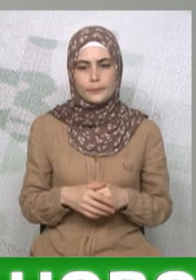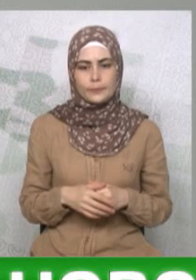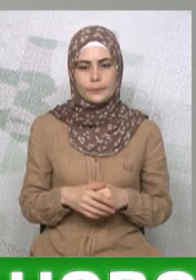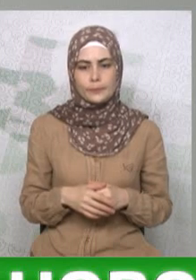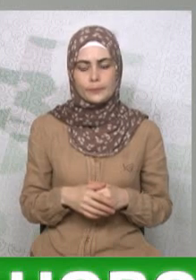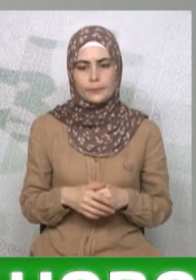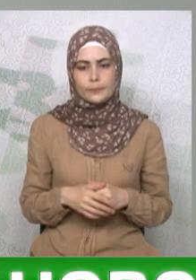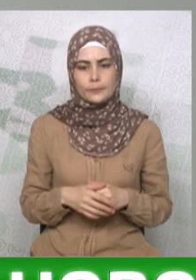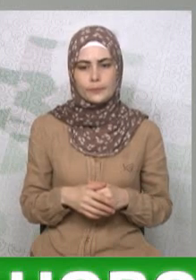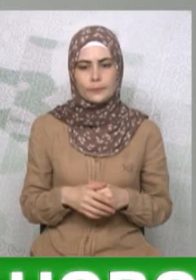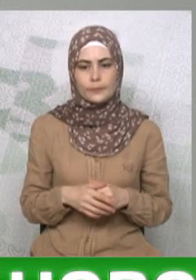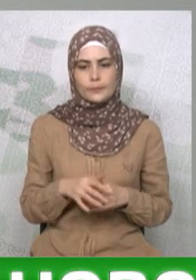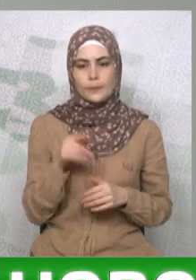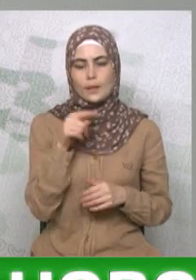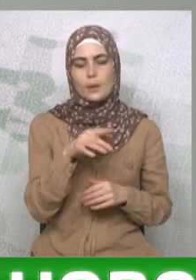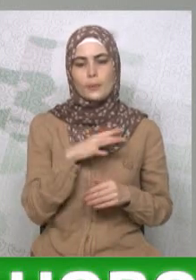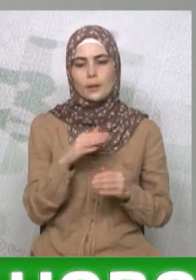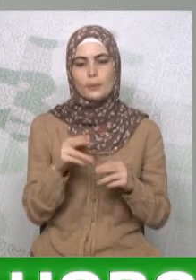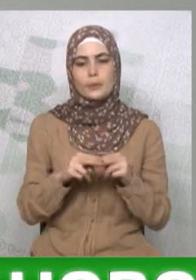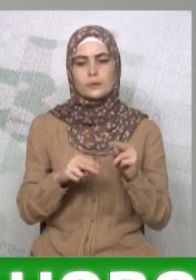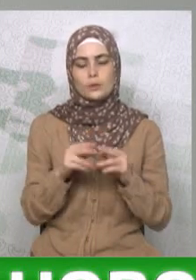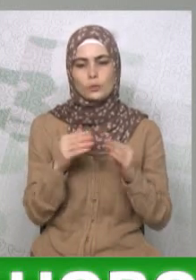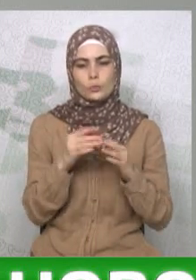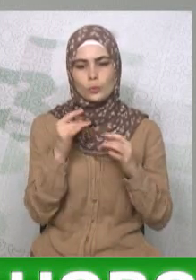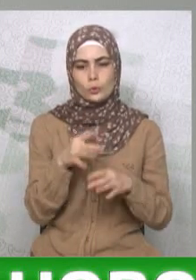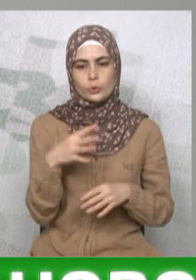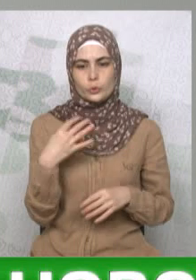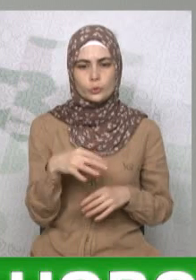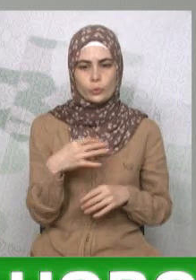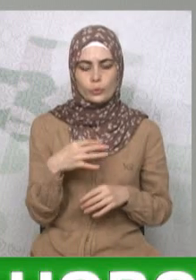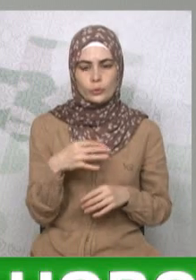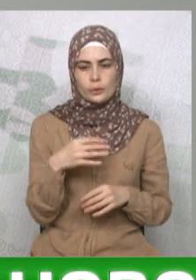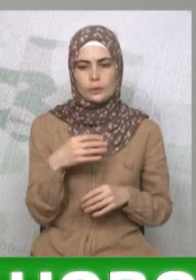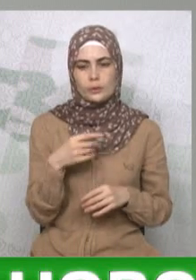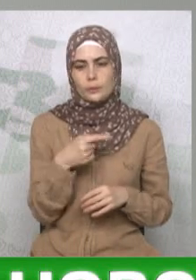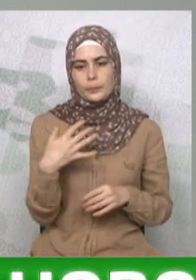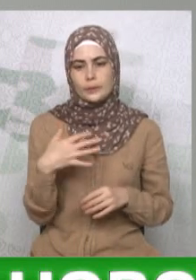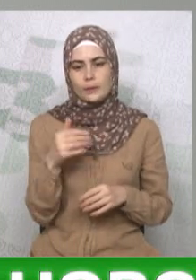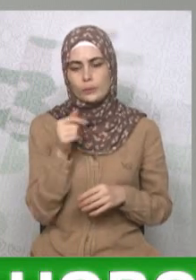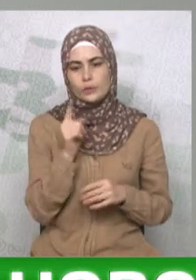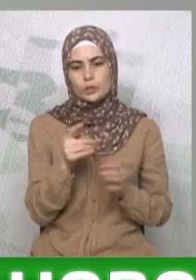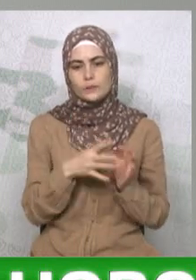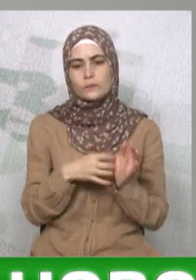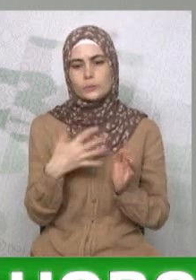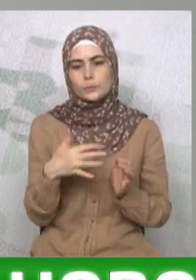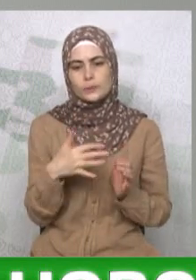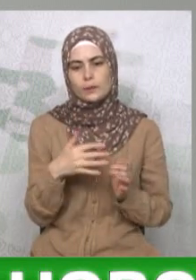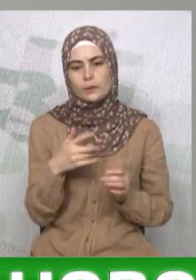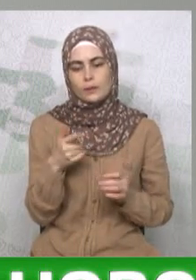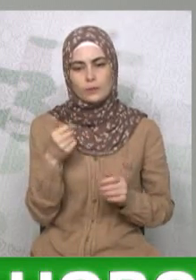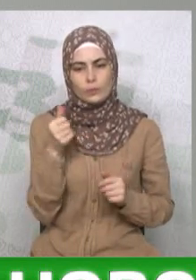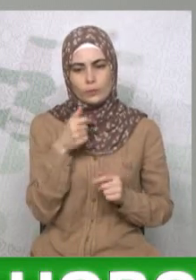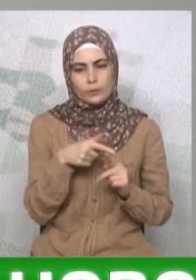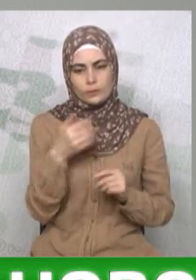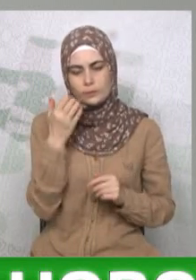ошибаюсь, построены еще в 40-50-х годах некоторые. Поэтому это очень важно. Кроме этого, мы в этом году подали